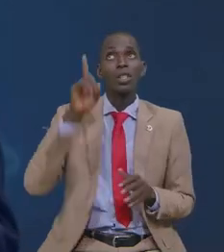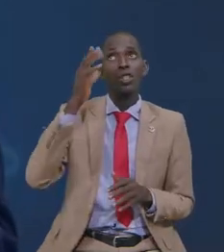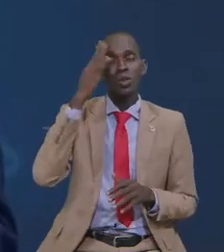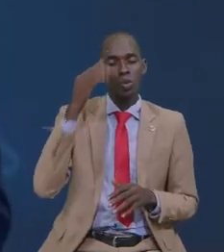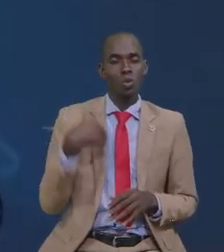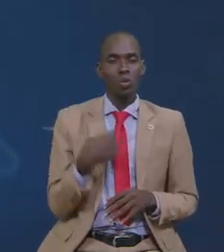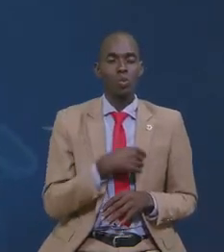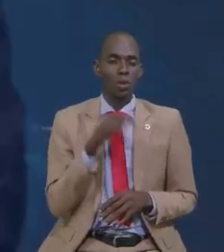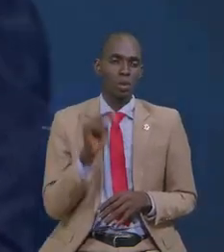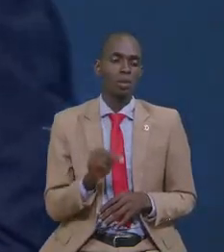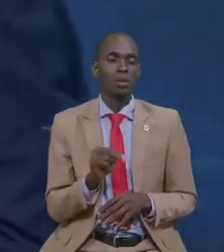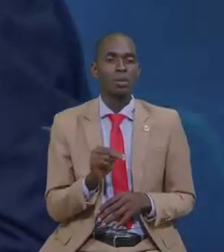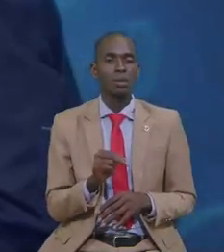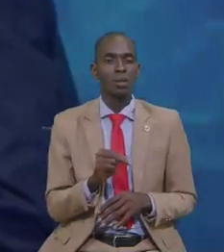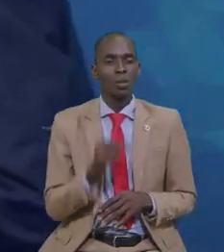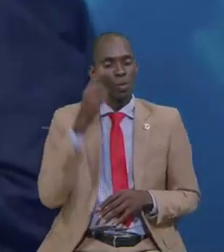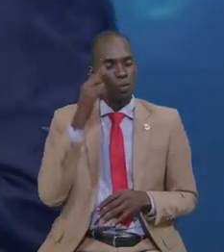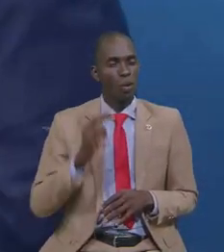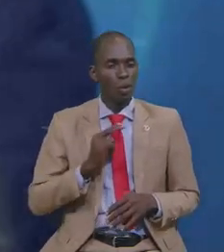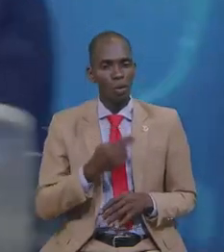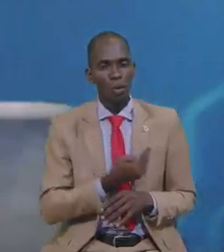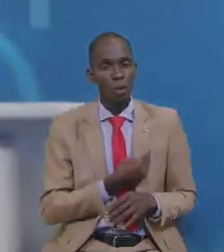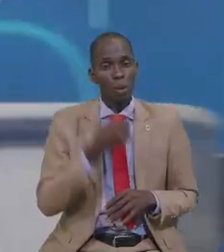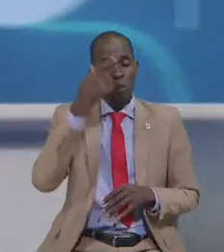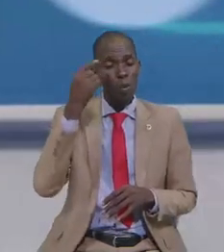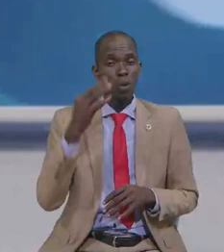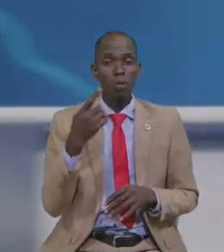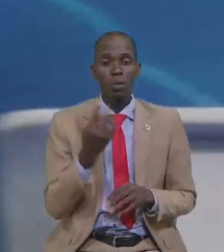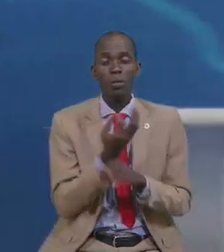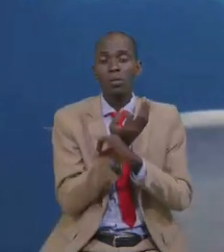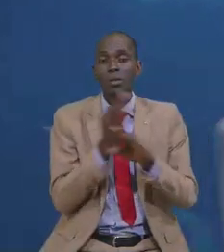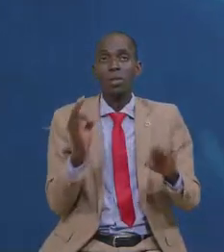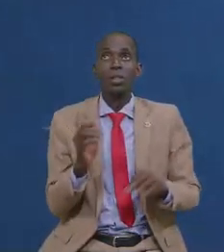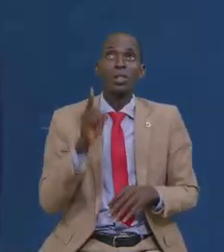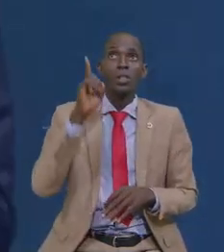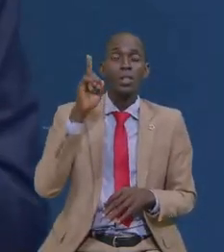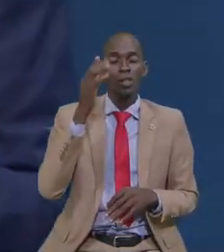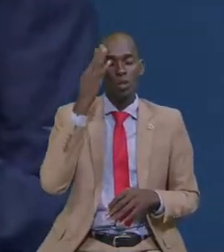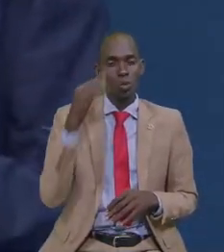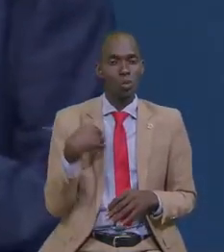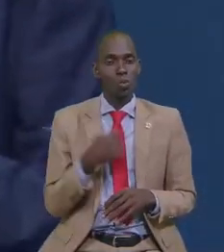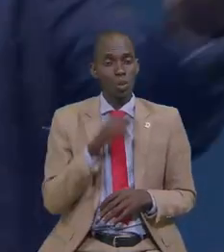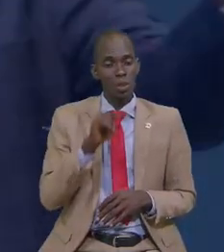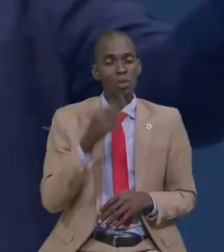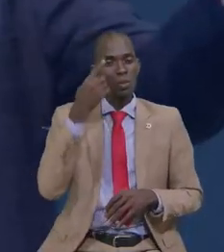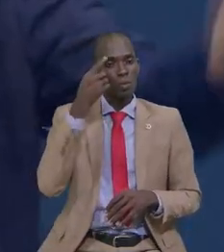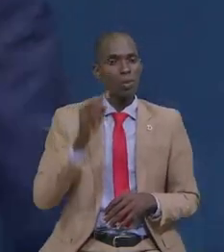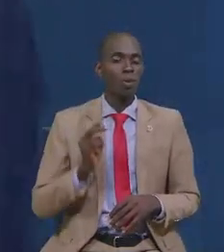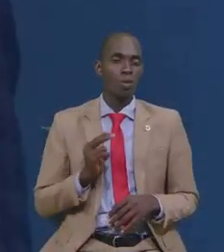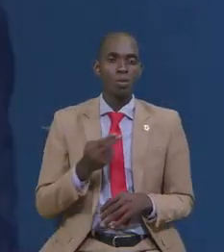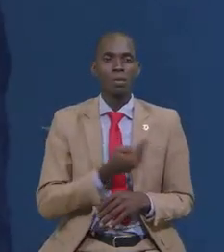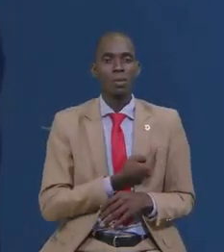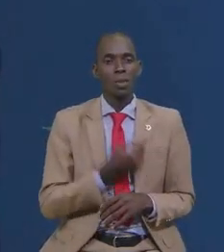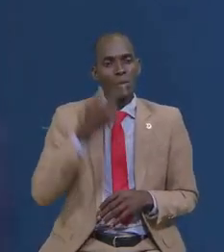pardon. Il savait que nous en avons besoin. Il l'a fait pour nous. À cause de la libération, il savait que nous en avons